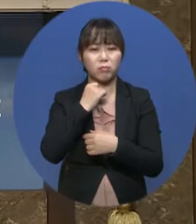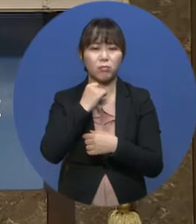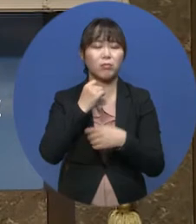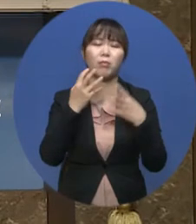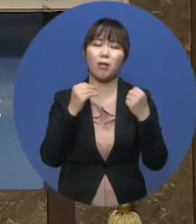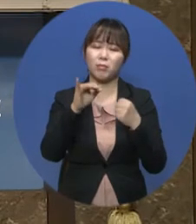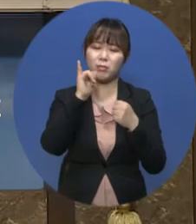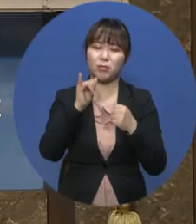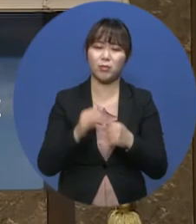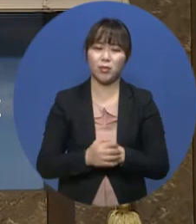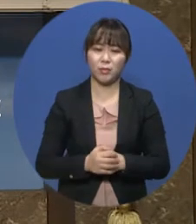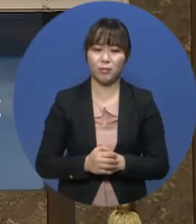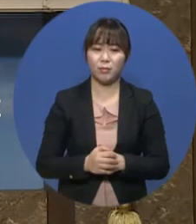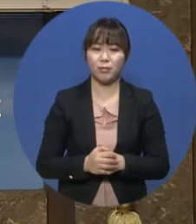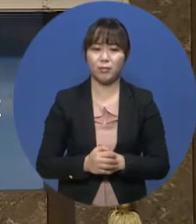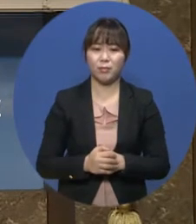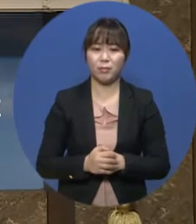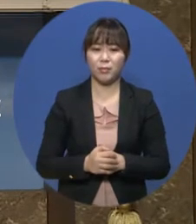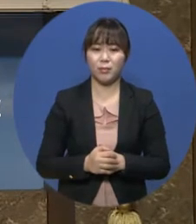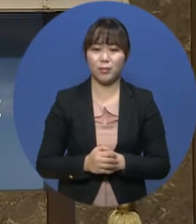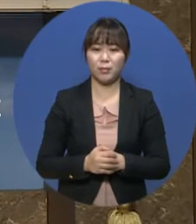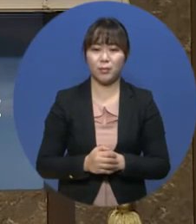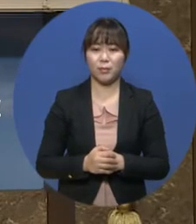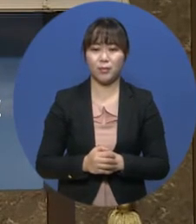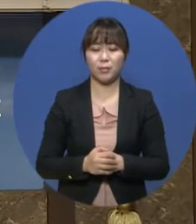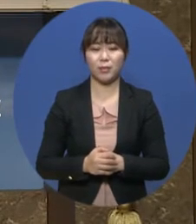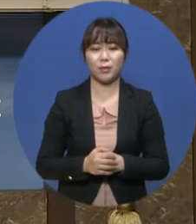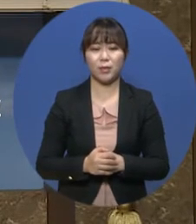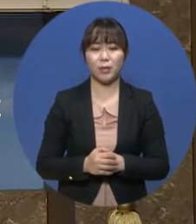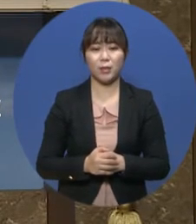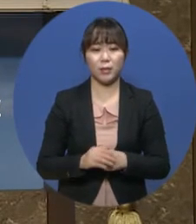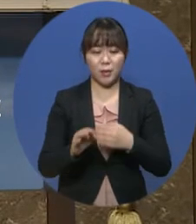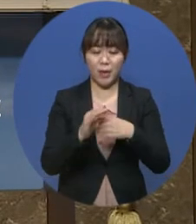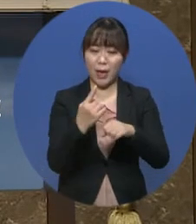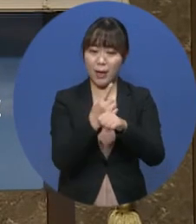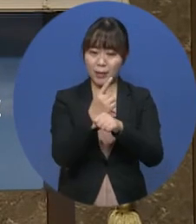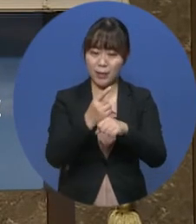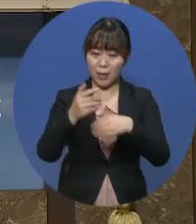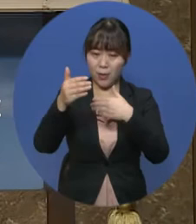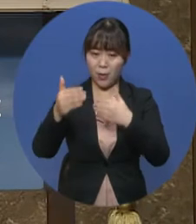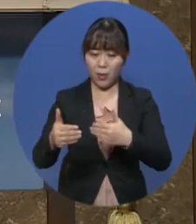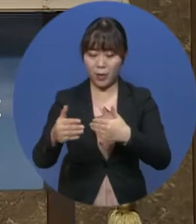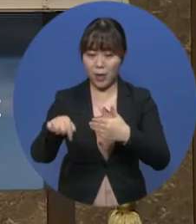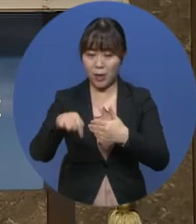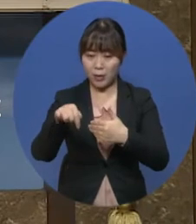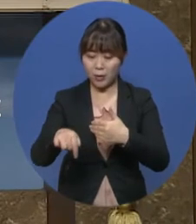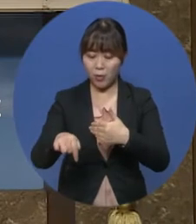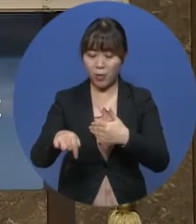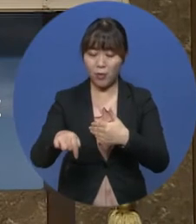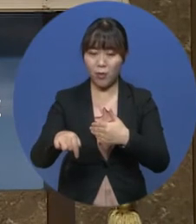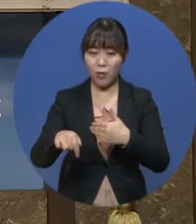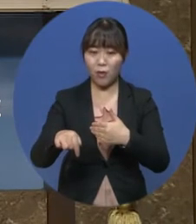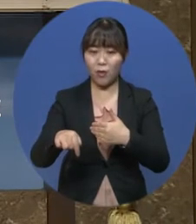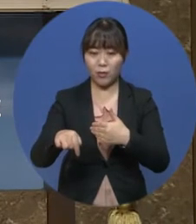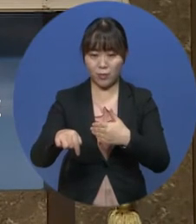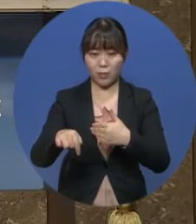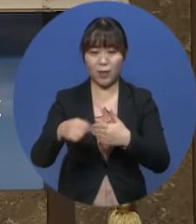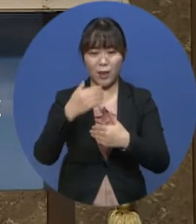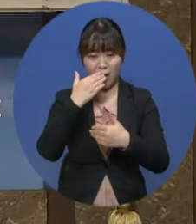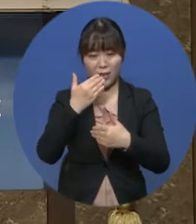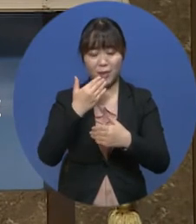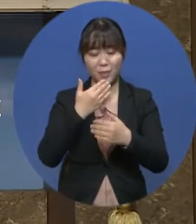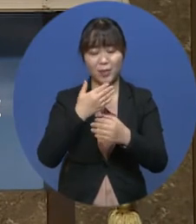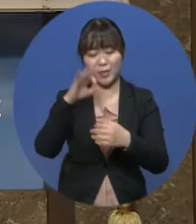많아요 4 그래서 그런 어 안에 서 이제 그걸 그 1시간거리 안에서